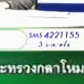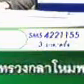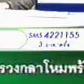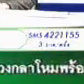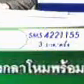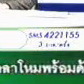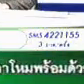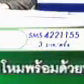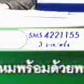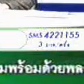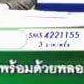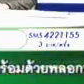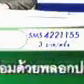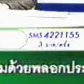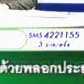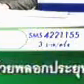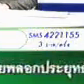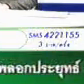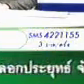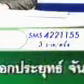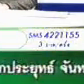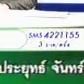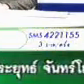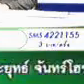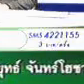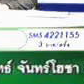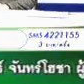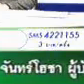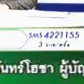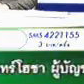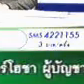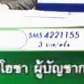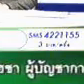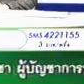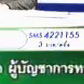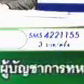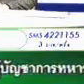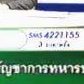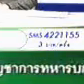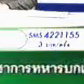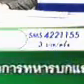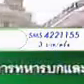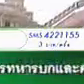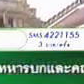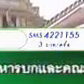มีพระบรมสารีริกธาตุ9แผ่นดินสู่ปัตตภีบุญอีสานให้พุทธศาสนิกชนร่วมสักการะบูชา